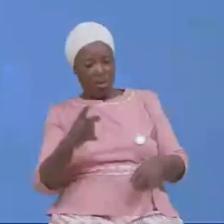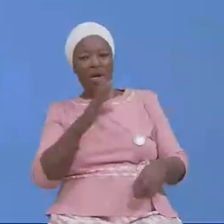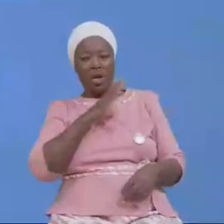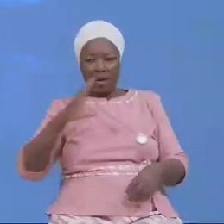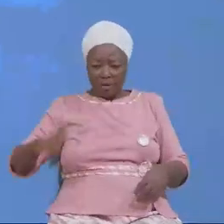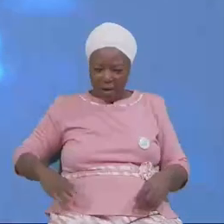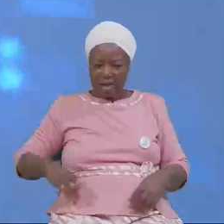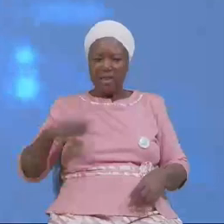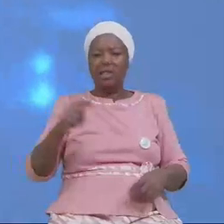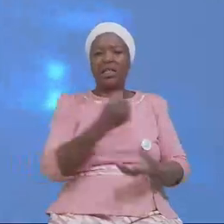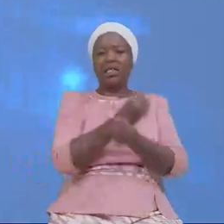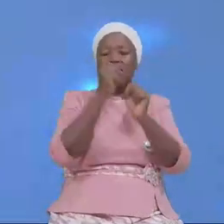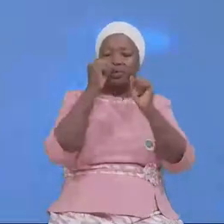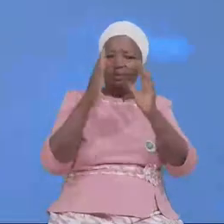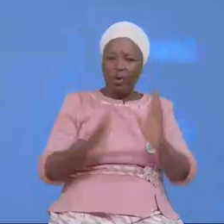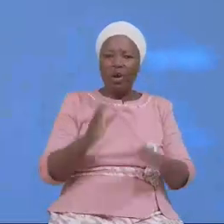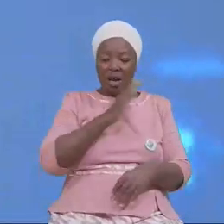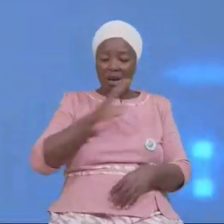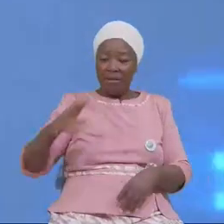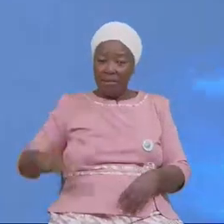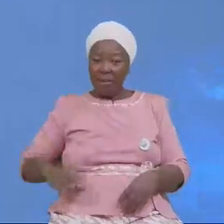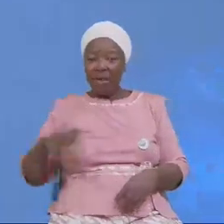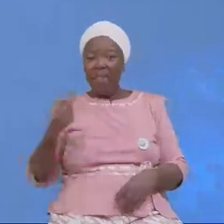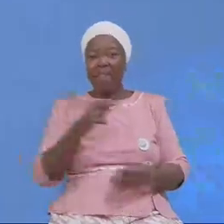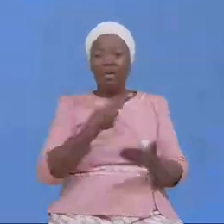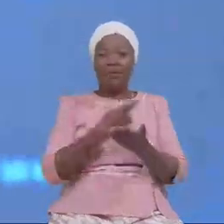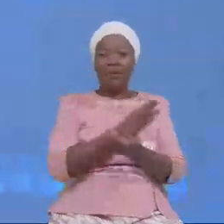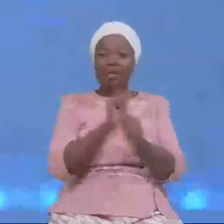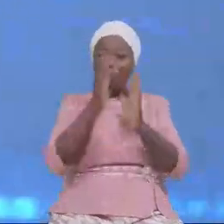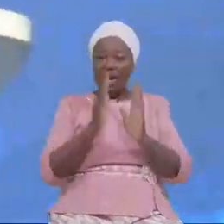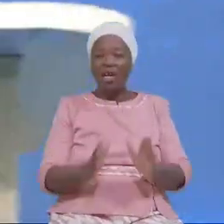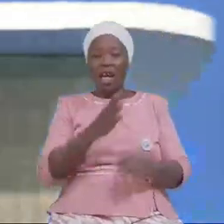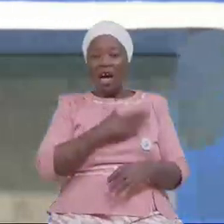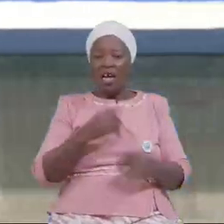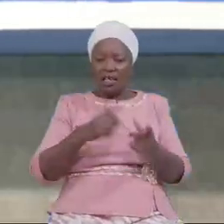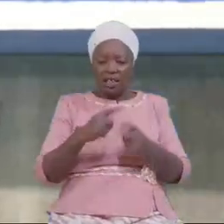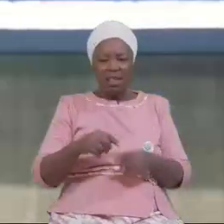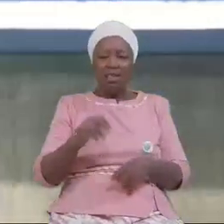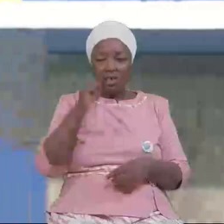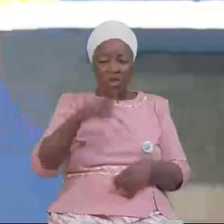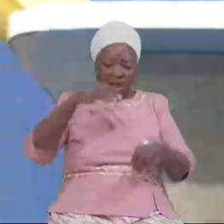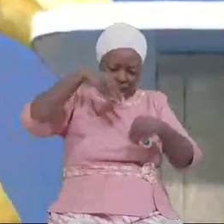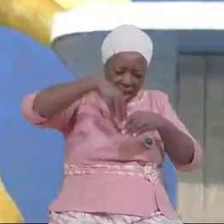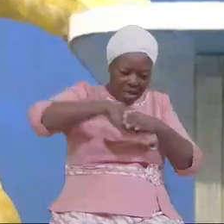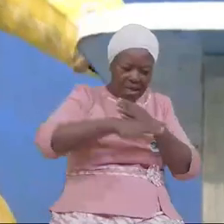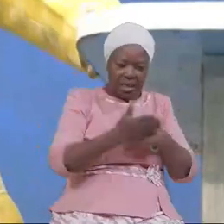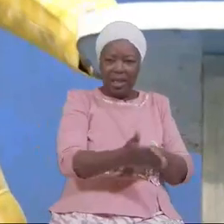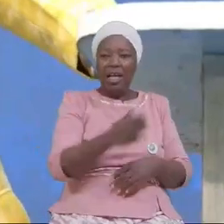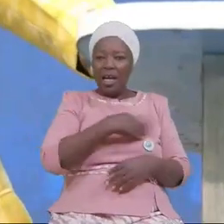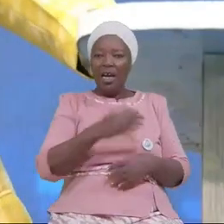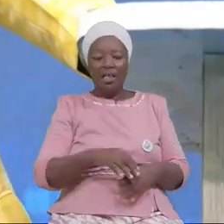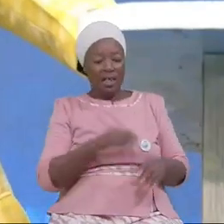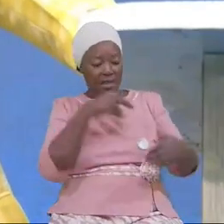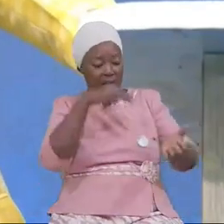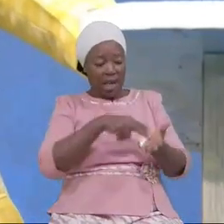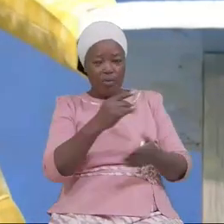Sauveur, Christ, le Rédempteur. Elle est entrée là-bas, elle est restée auprès de